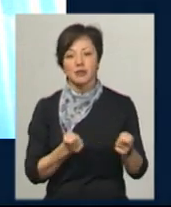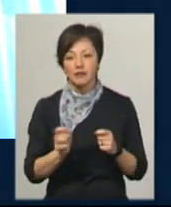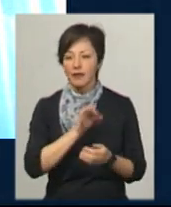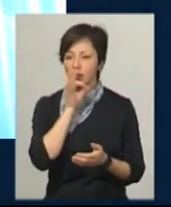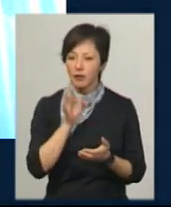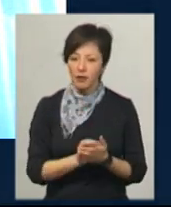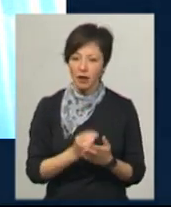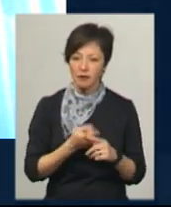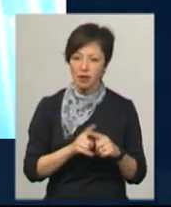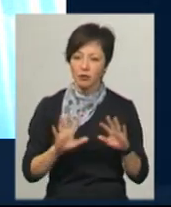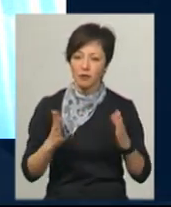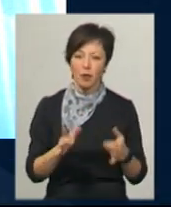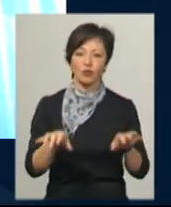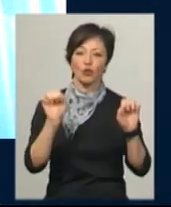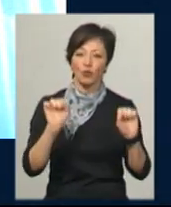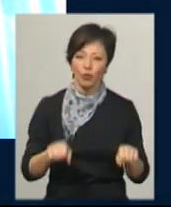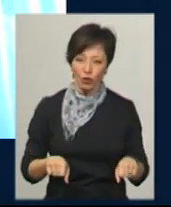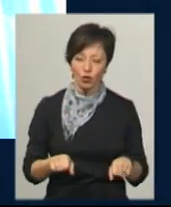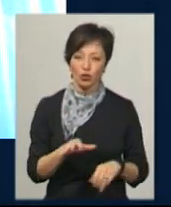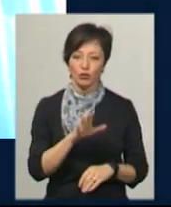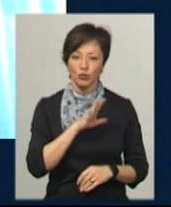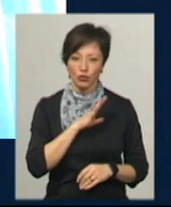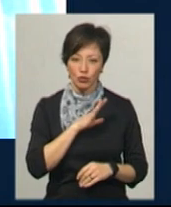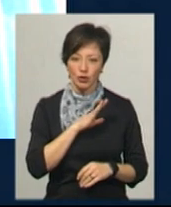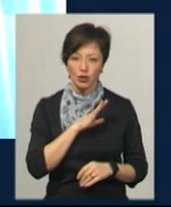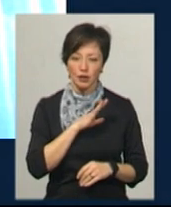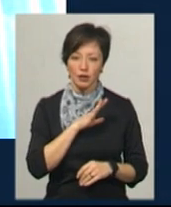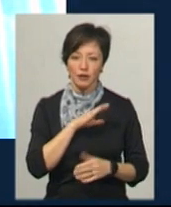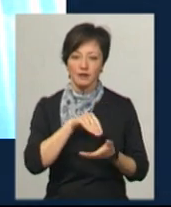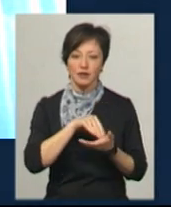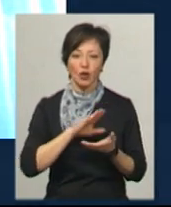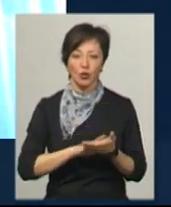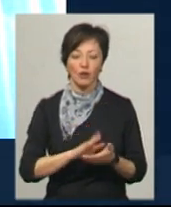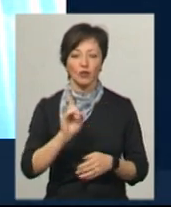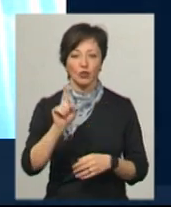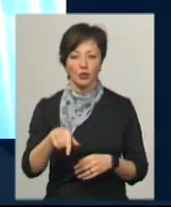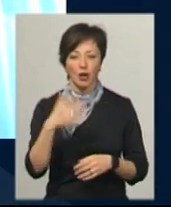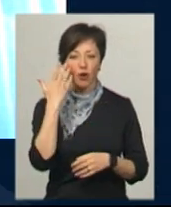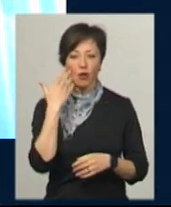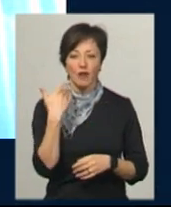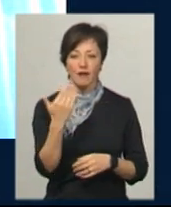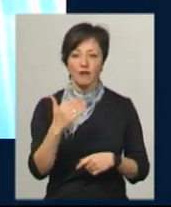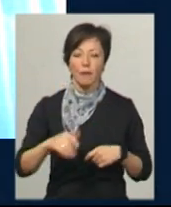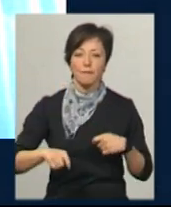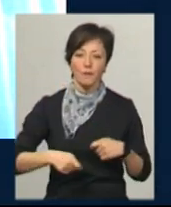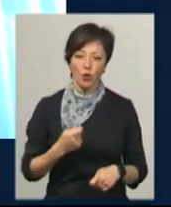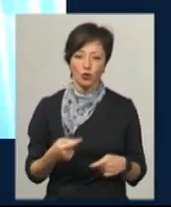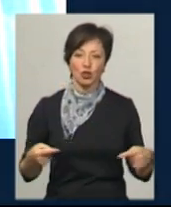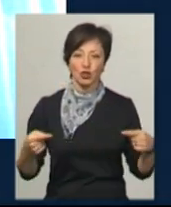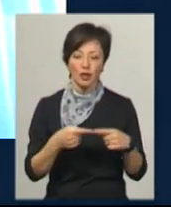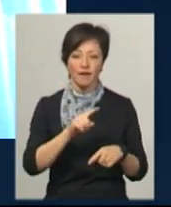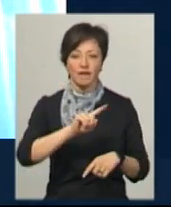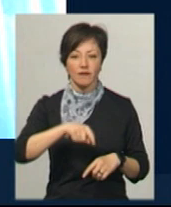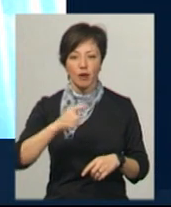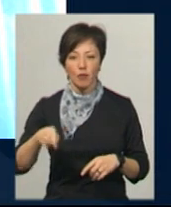випадку може бути встановлена тільки тоді, коли ви порушуєте чіткі вимоги, які були